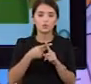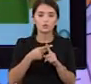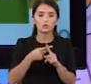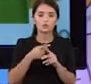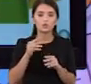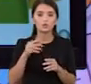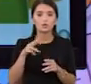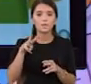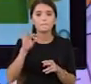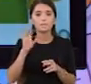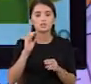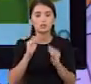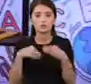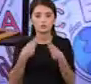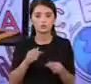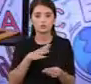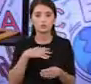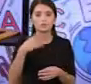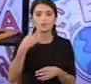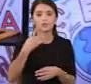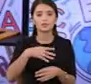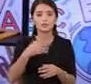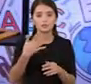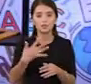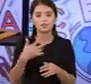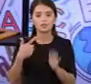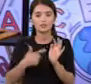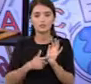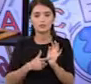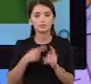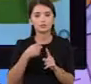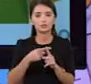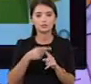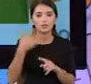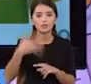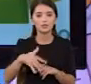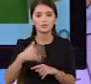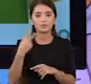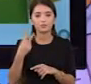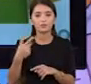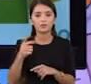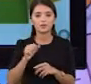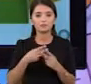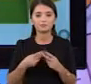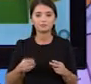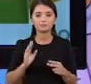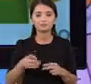doir misollar berilgan ekan. 45 va 7 sonlarning yig'indisi 52 ga teng. 29